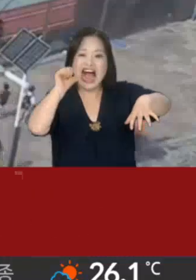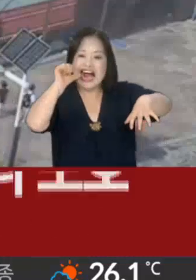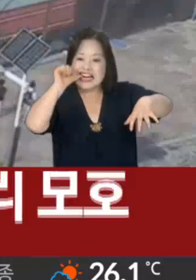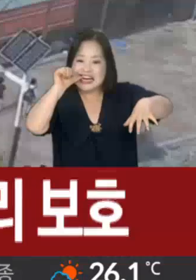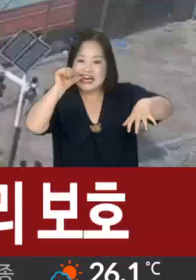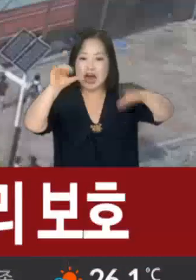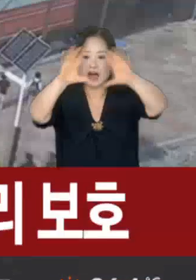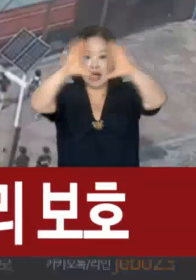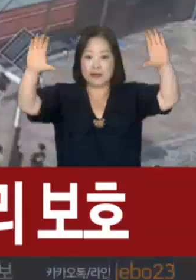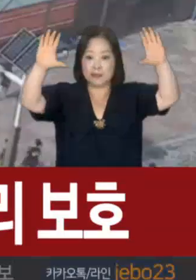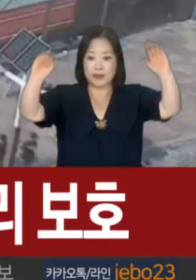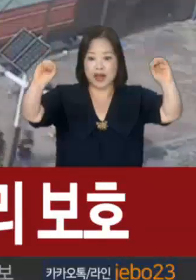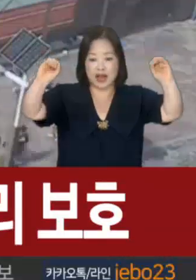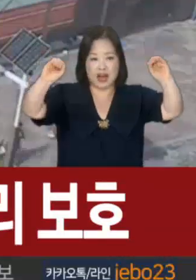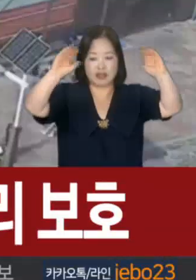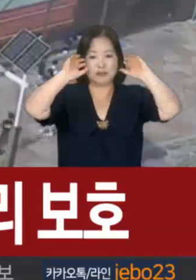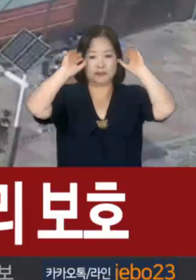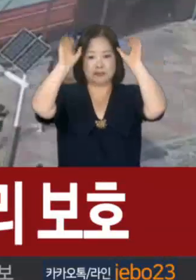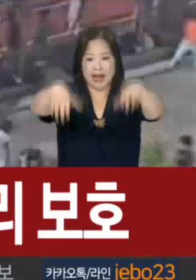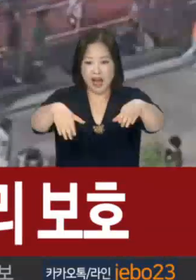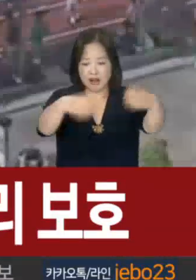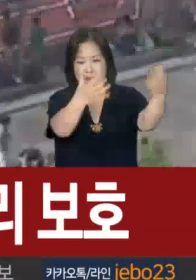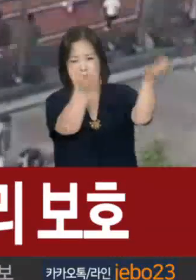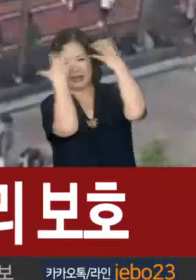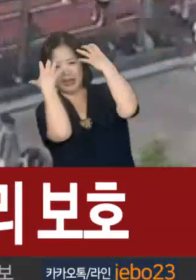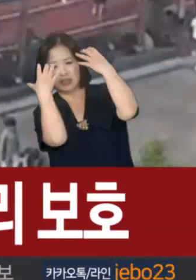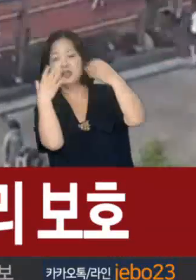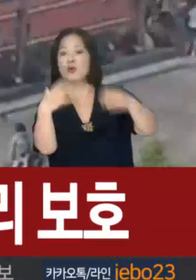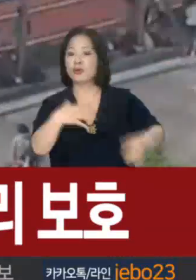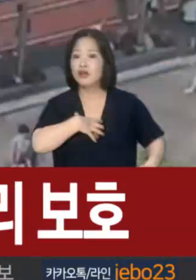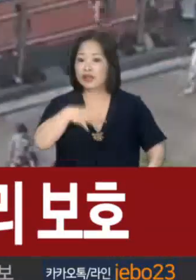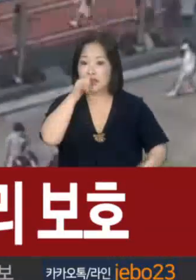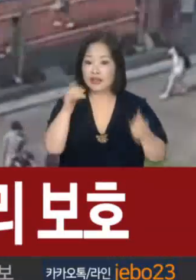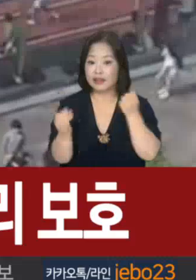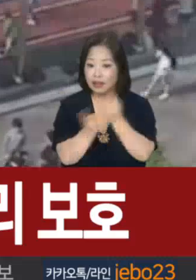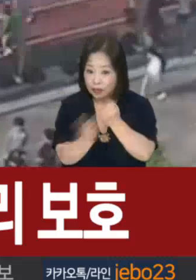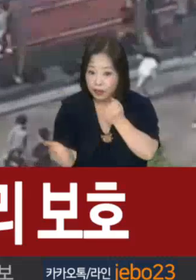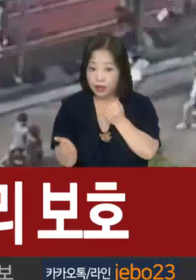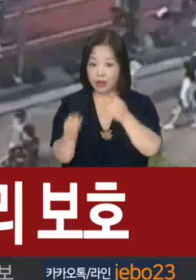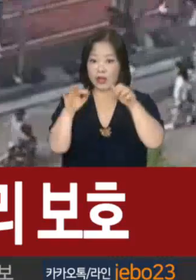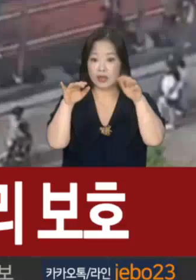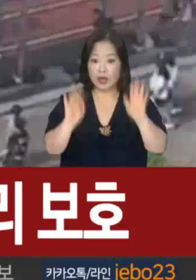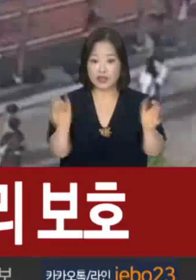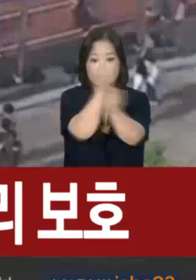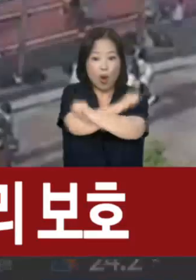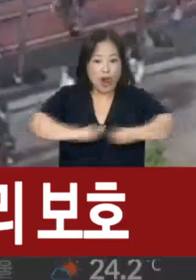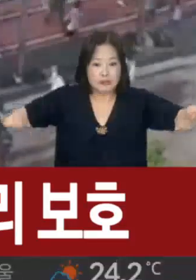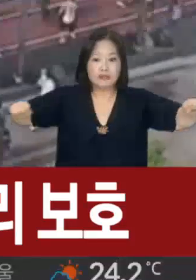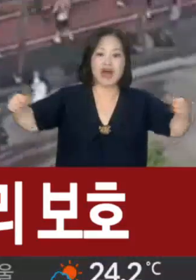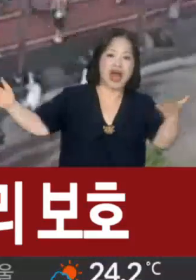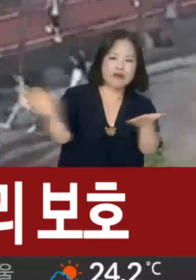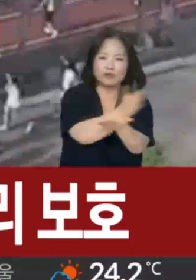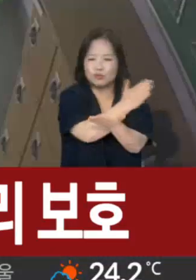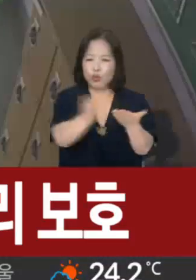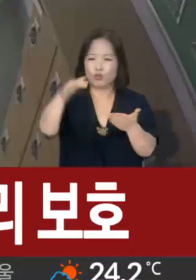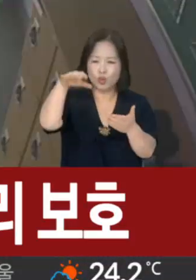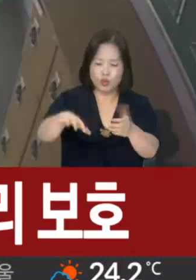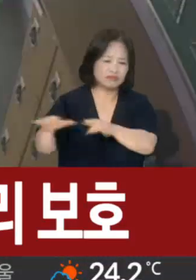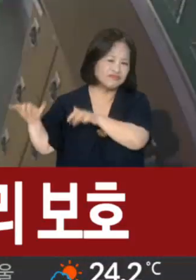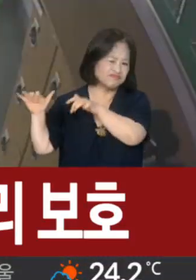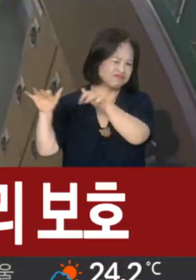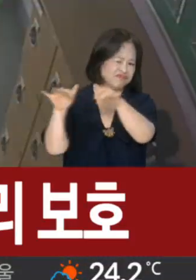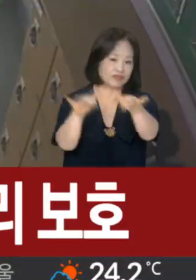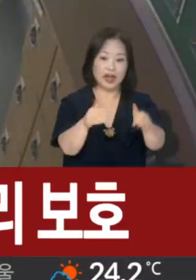떨어질 수도 있고요. 예. 적어도 그런 뭐 낙하물의 영향을 받지 않은 그런 공터나 운동장 이런 데가